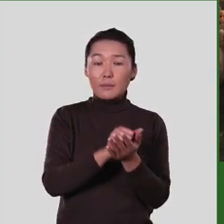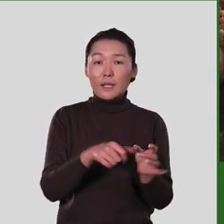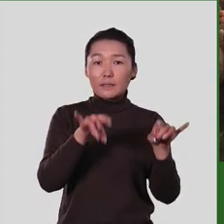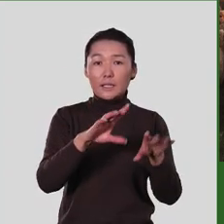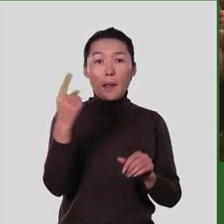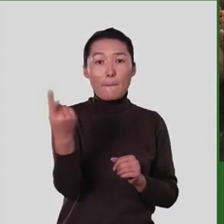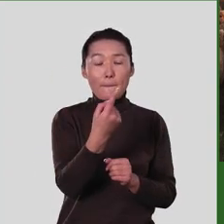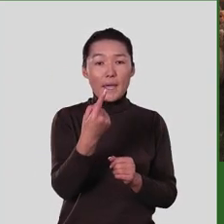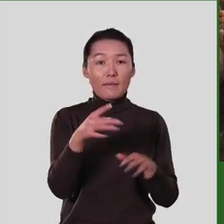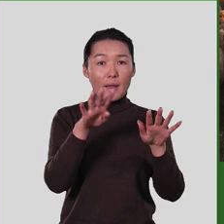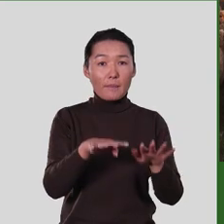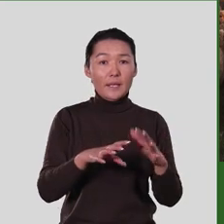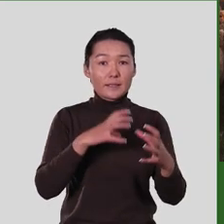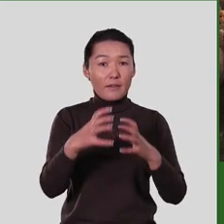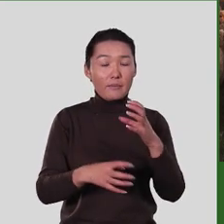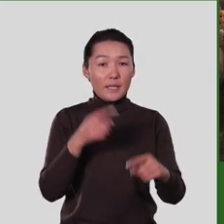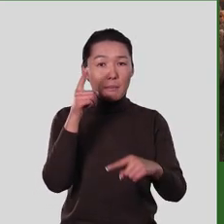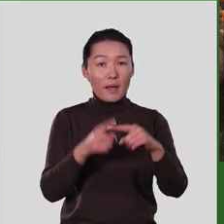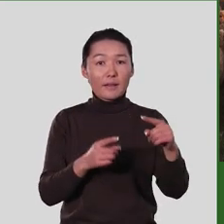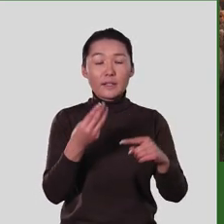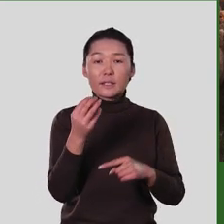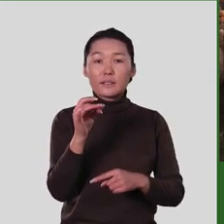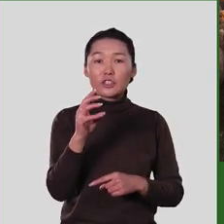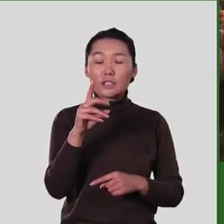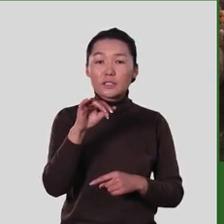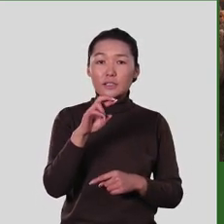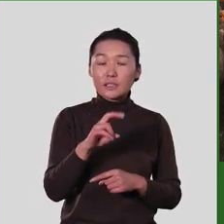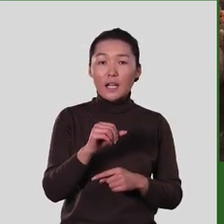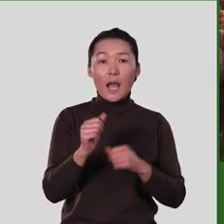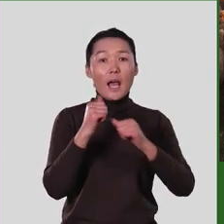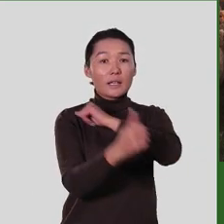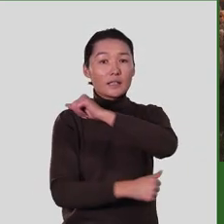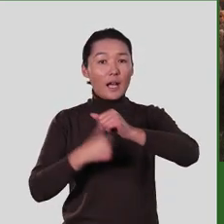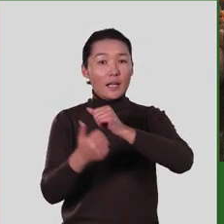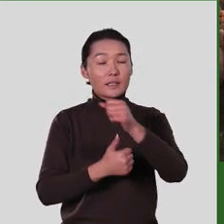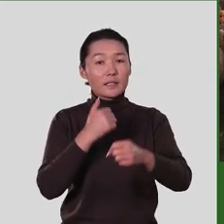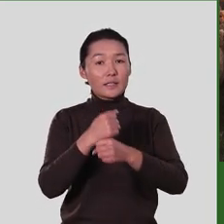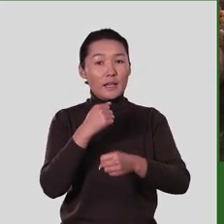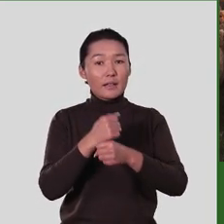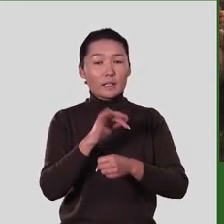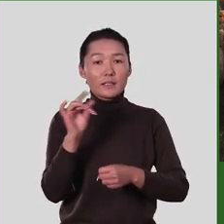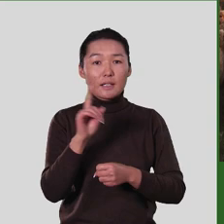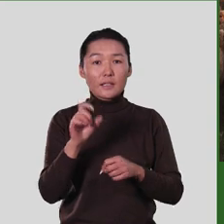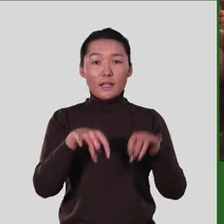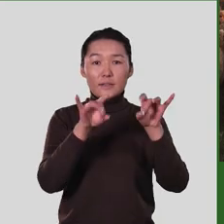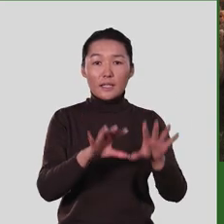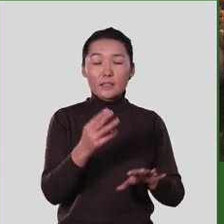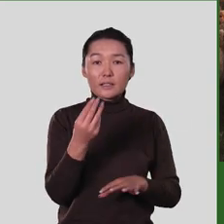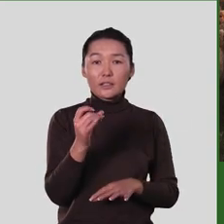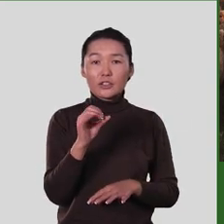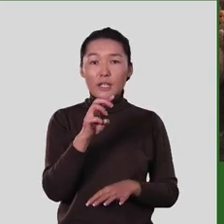мире. Половина шерстяных тканей, производимых в мире, делается из австралийской